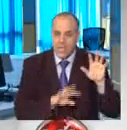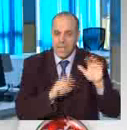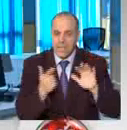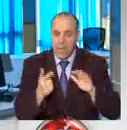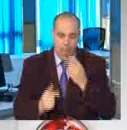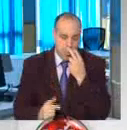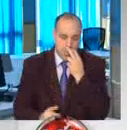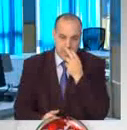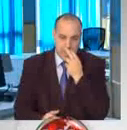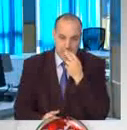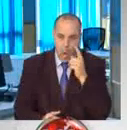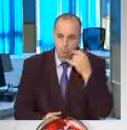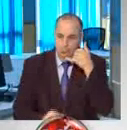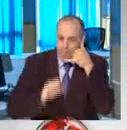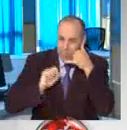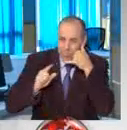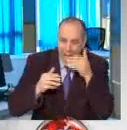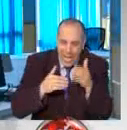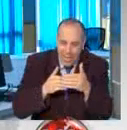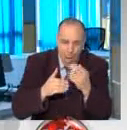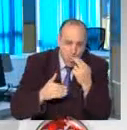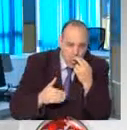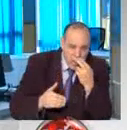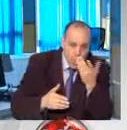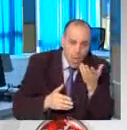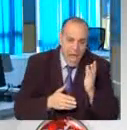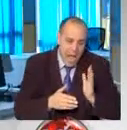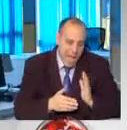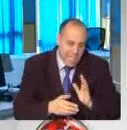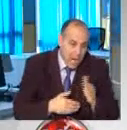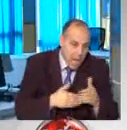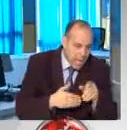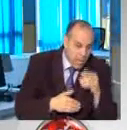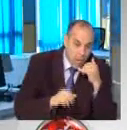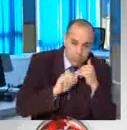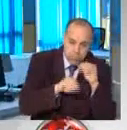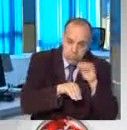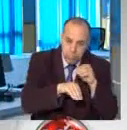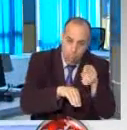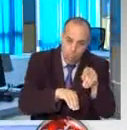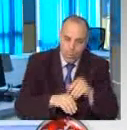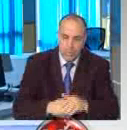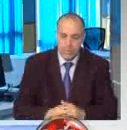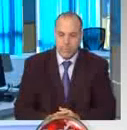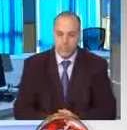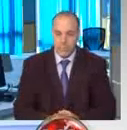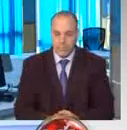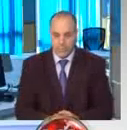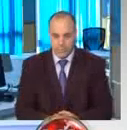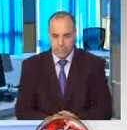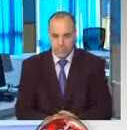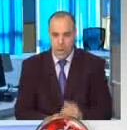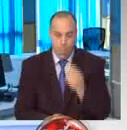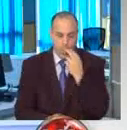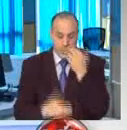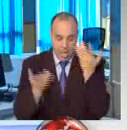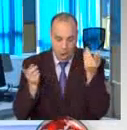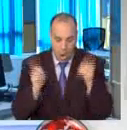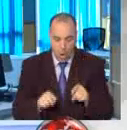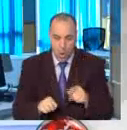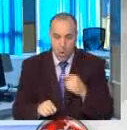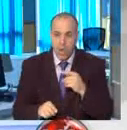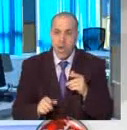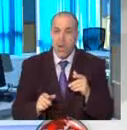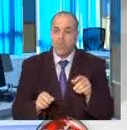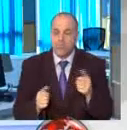71-335-80-10-11-193 حرس و197 شرطة، أو الاتصال بأقرب وحدة أمنية أو عسكرية. أمنيا. أيضا